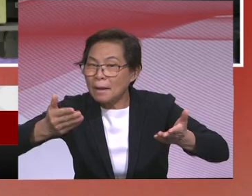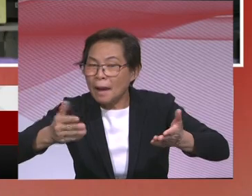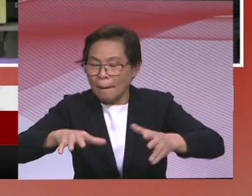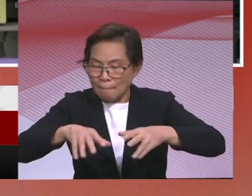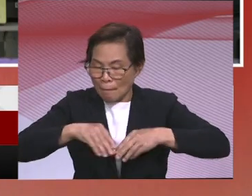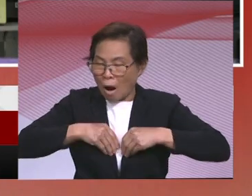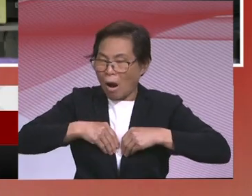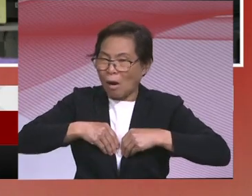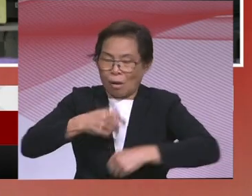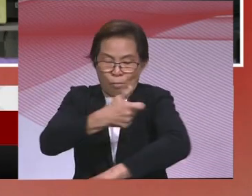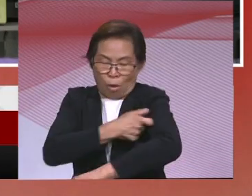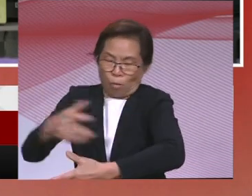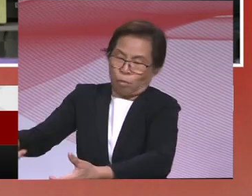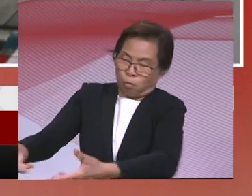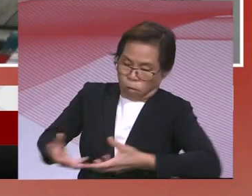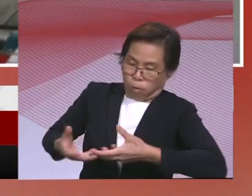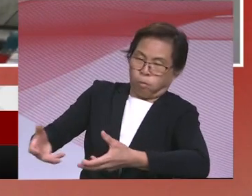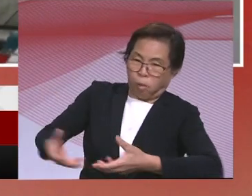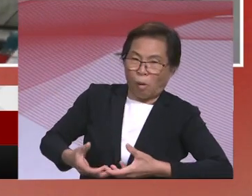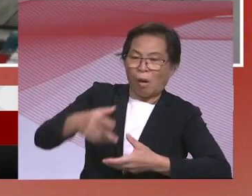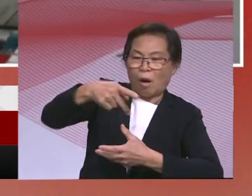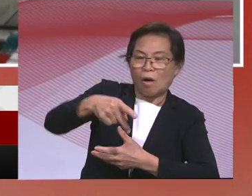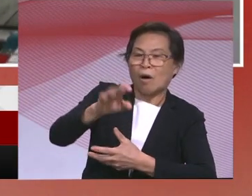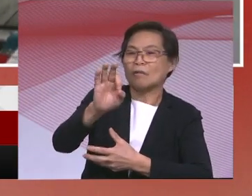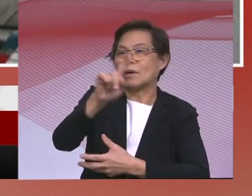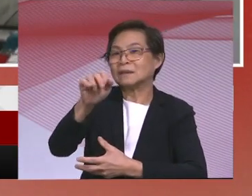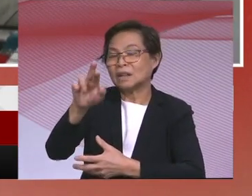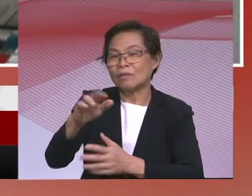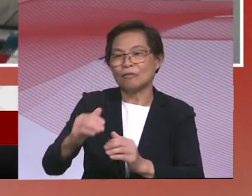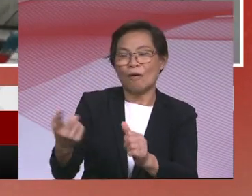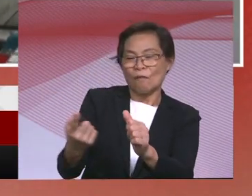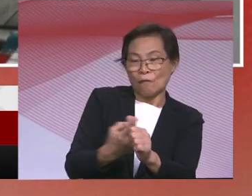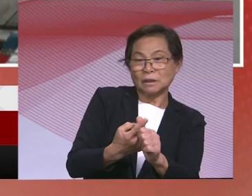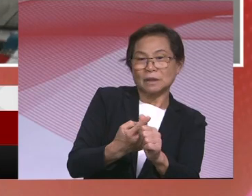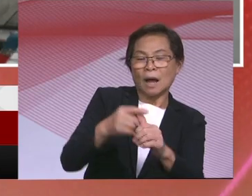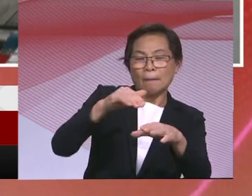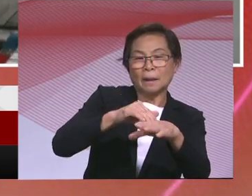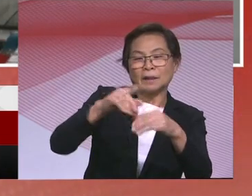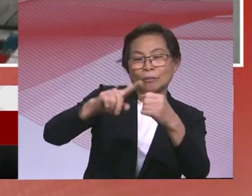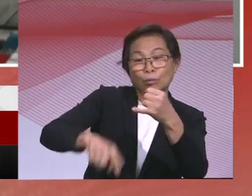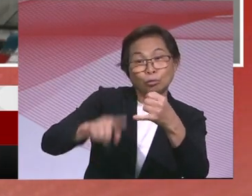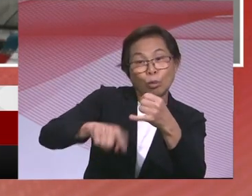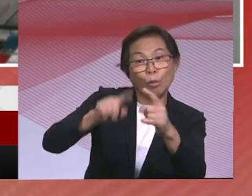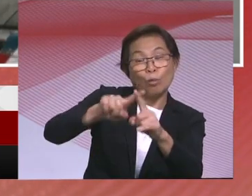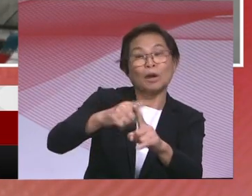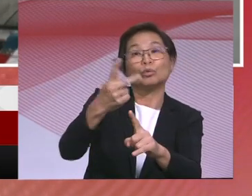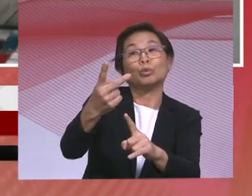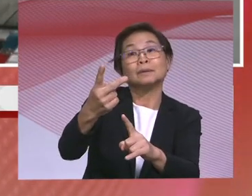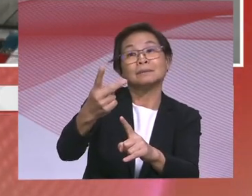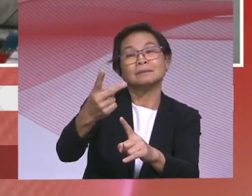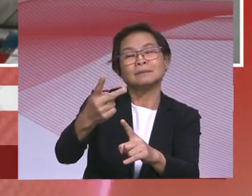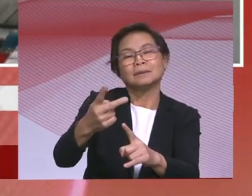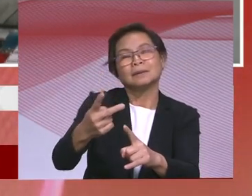minimal bakalan bexin fishery untuk fase pertama pada ujung Febriani insya Allah